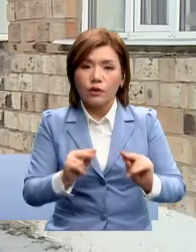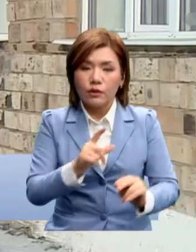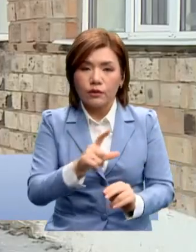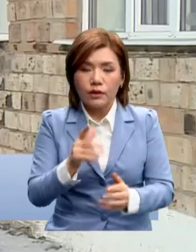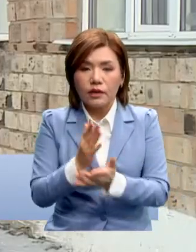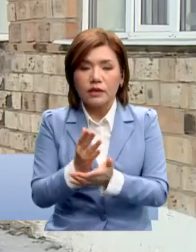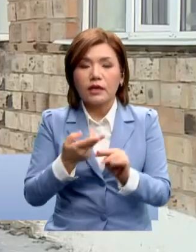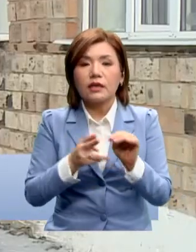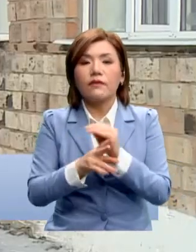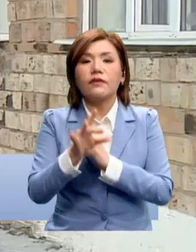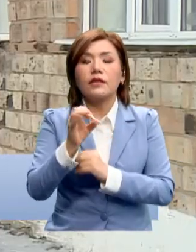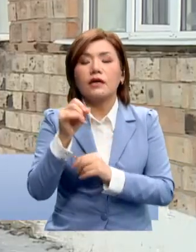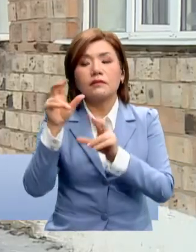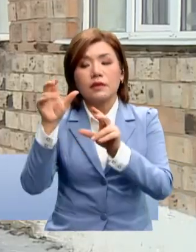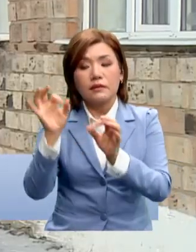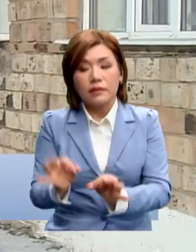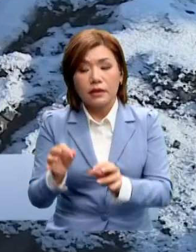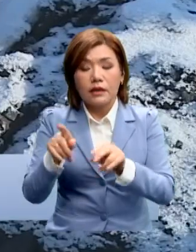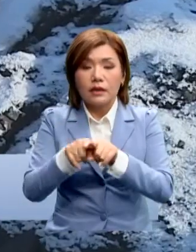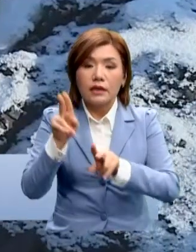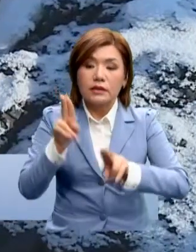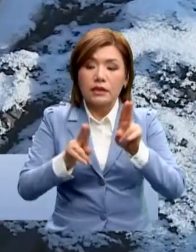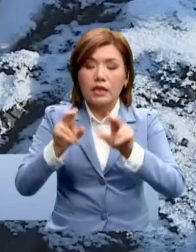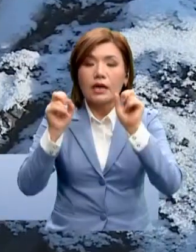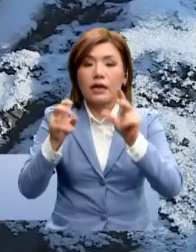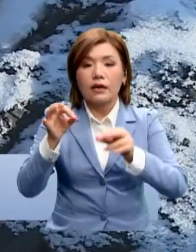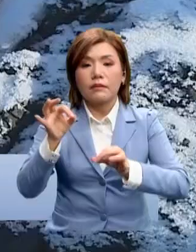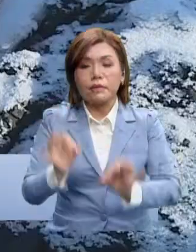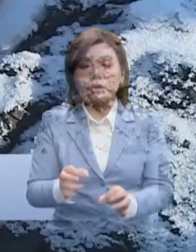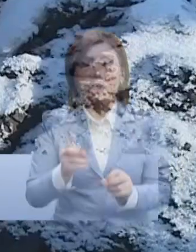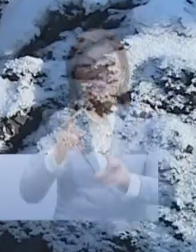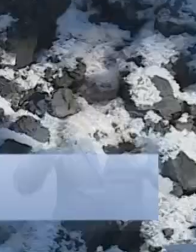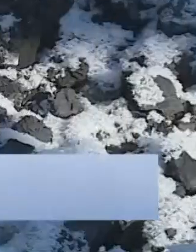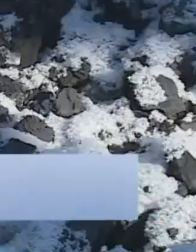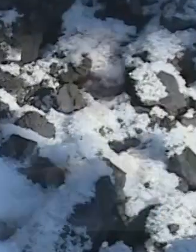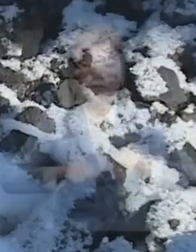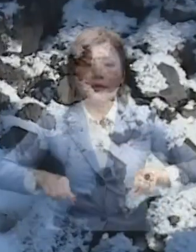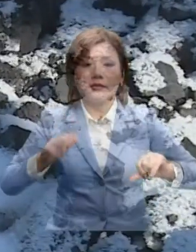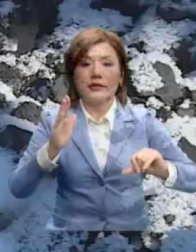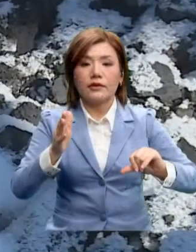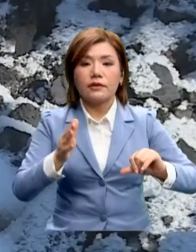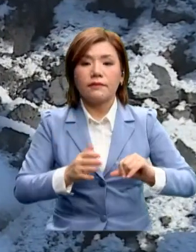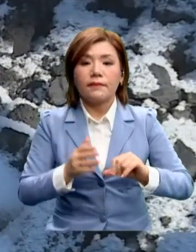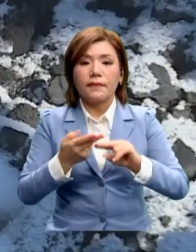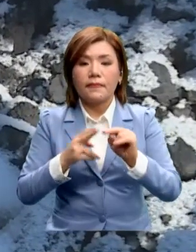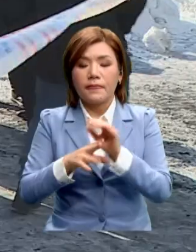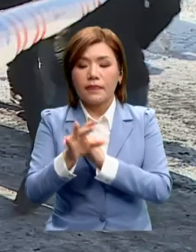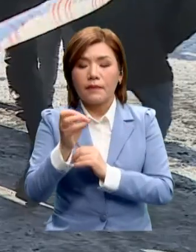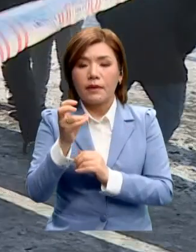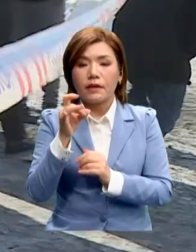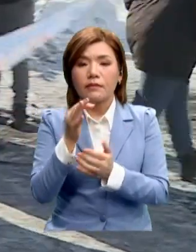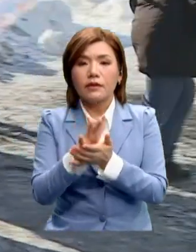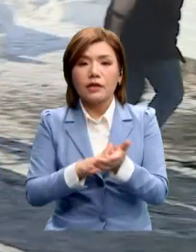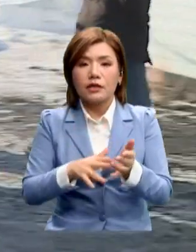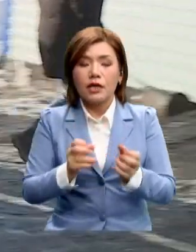Автономды қазандықтың қаншалықты дұрыс салынғанын комиссия мүшелері анықтайтын болады. Әзірге облыстық полиция департаментінің өкілдері